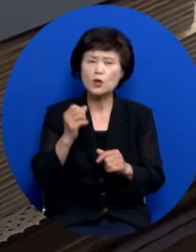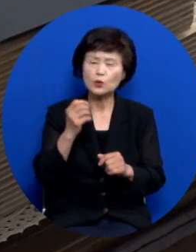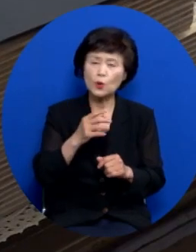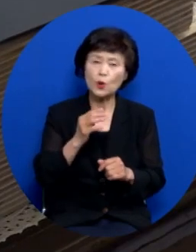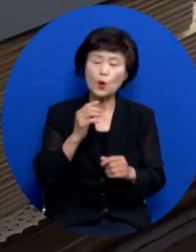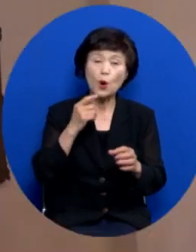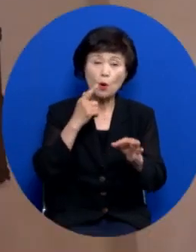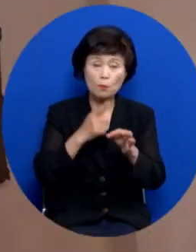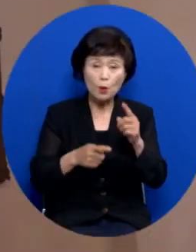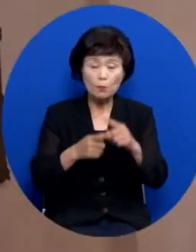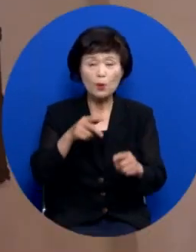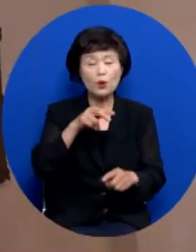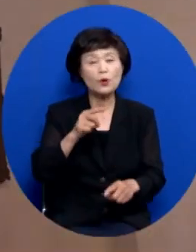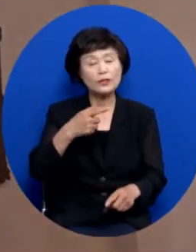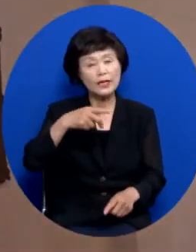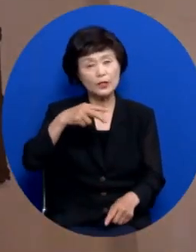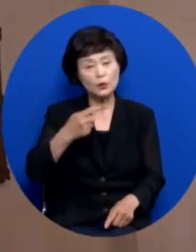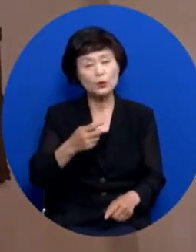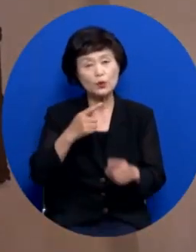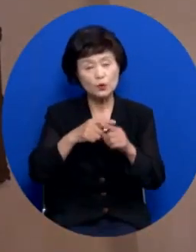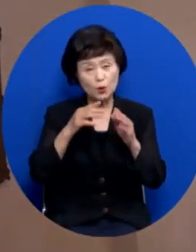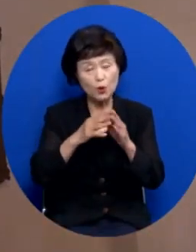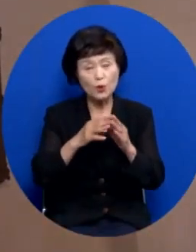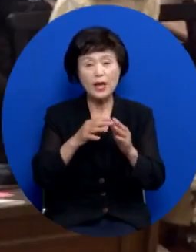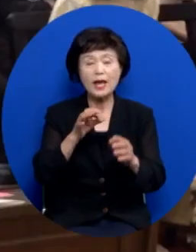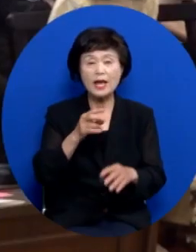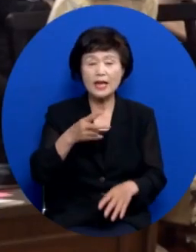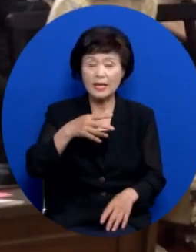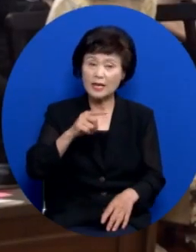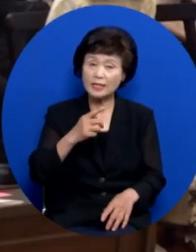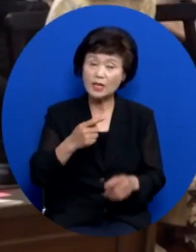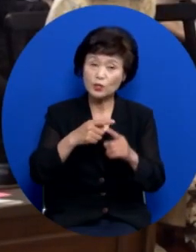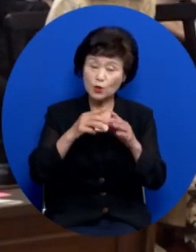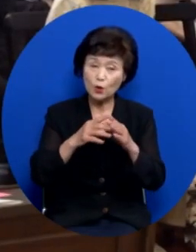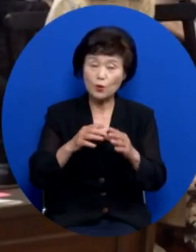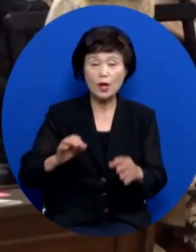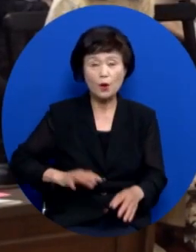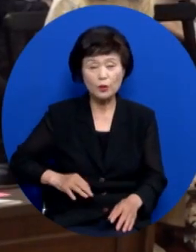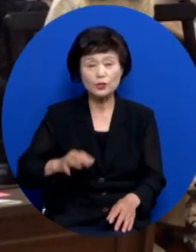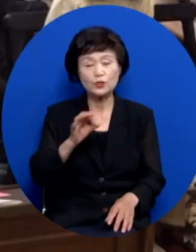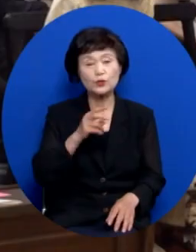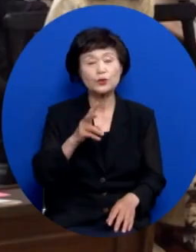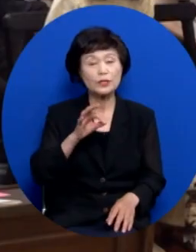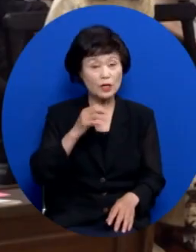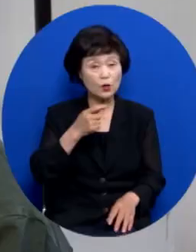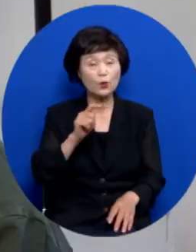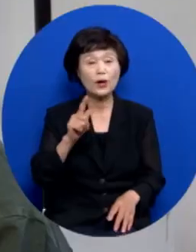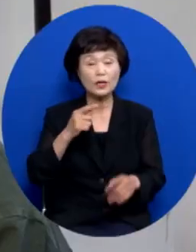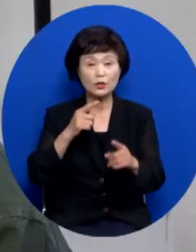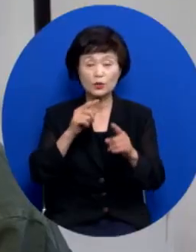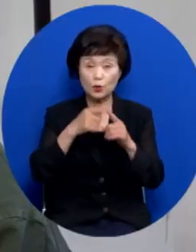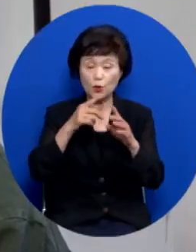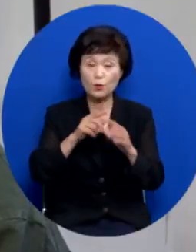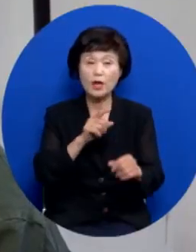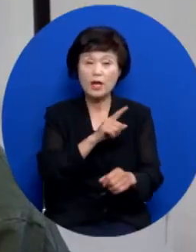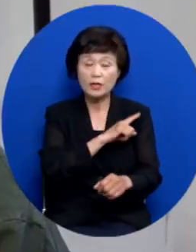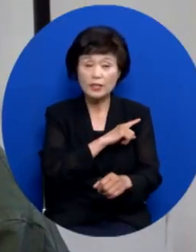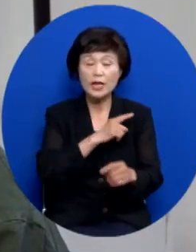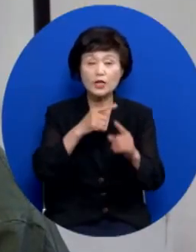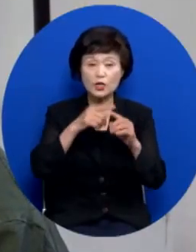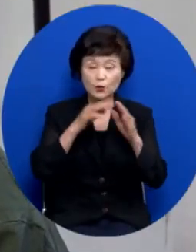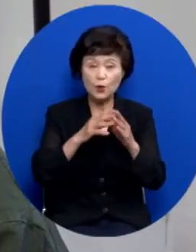목포 산돌교회, 안골교회, 에덴정원교회, 원주 영강교회, 증평제일교회, 평화를 만드는